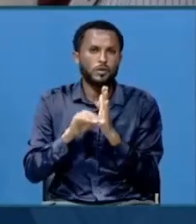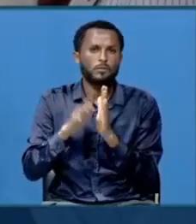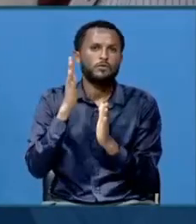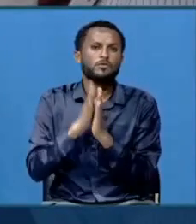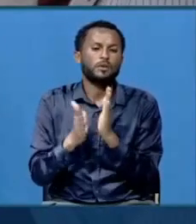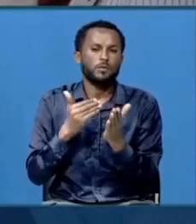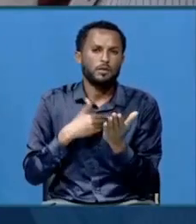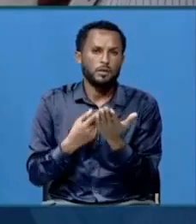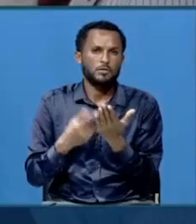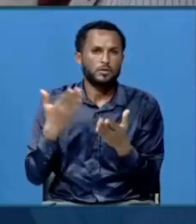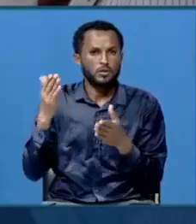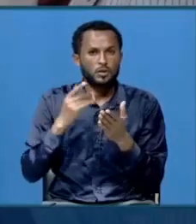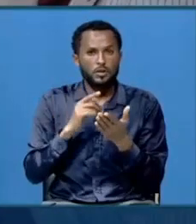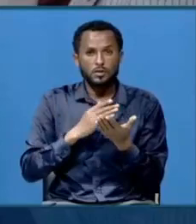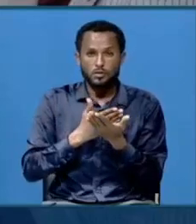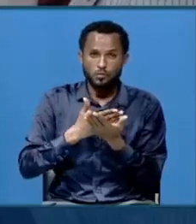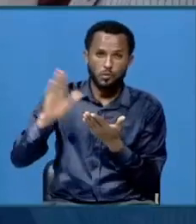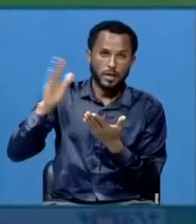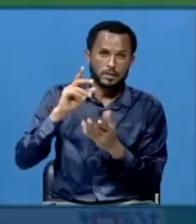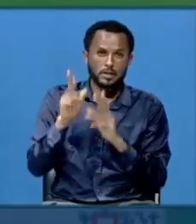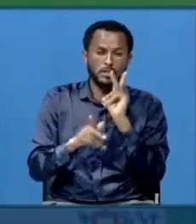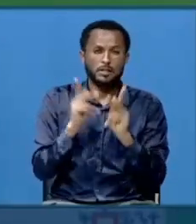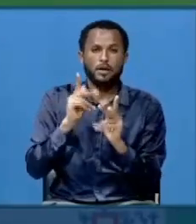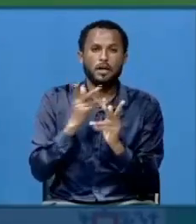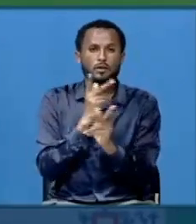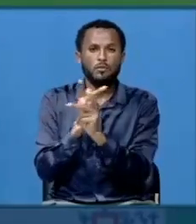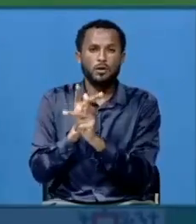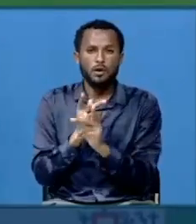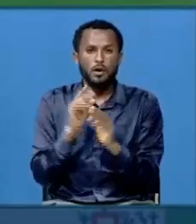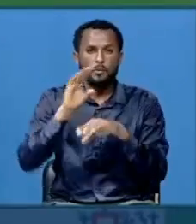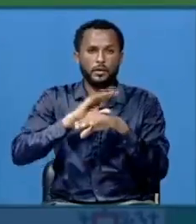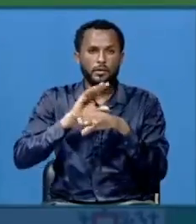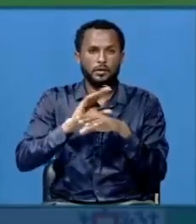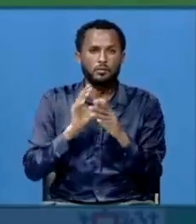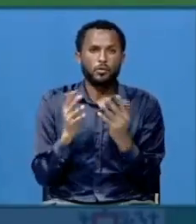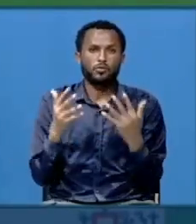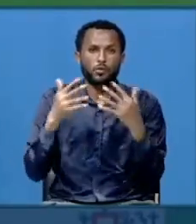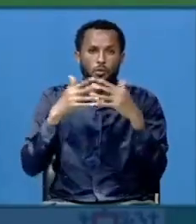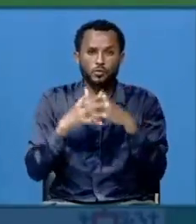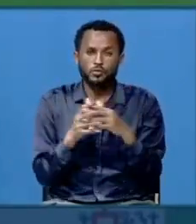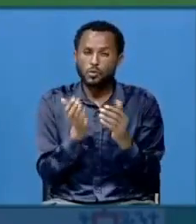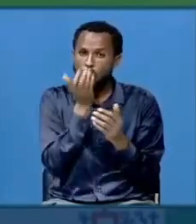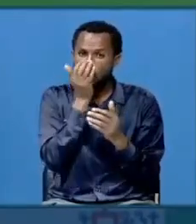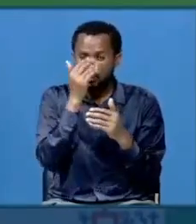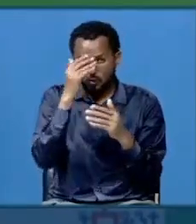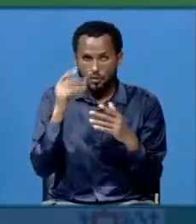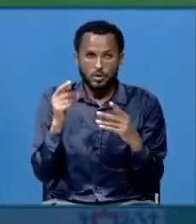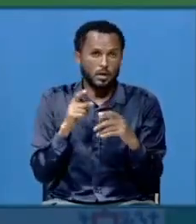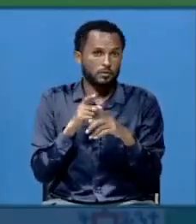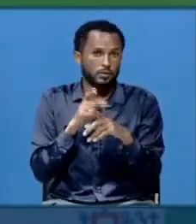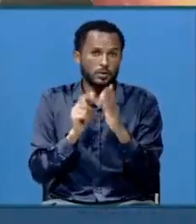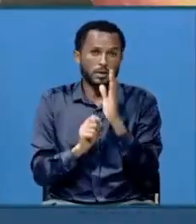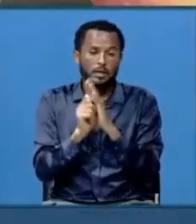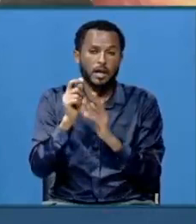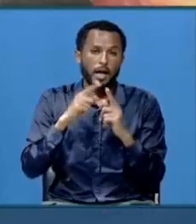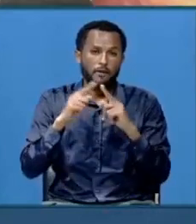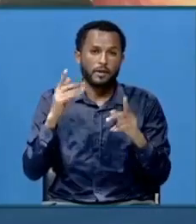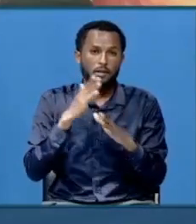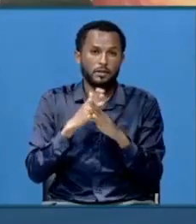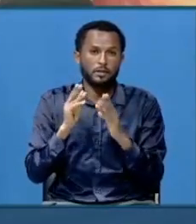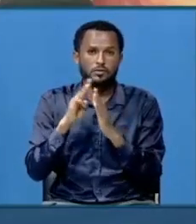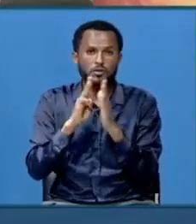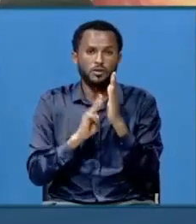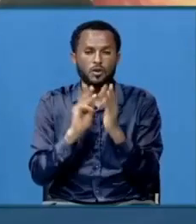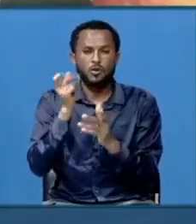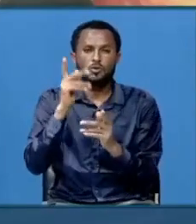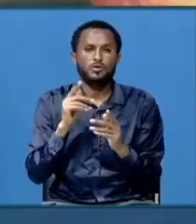ብምህላዎም ነዚ ንምውጋዝን ህዝባ ንምሕላውን ቤተ ክርስቲያን ኦርቶዶክስ ተዋህዶ ትግራይ ዓርሳ ዝኽኣለትን ናብ ብርኪ ሲኖዶስ ዝዓብን ላዕለዋይ